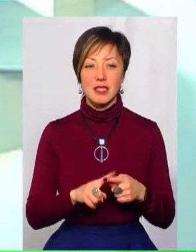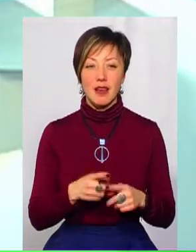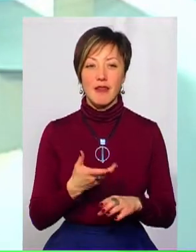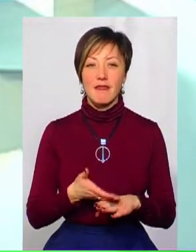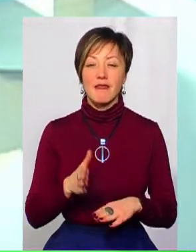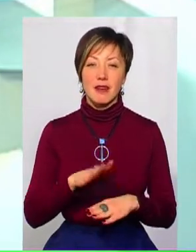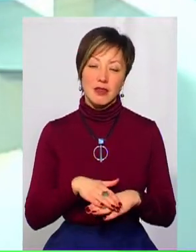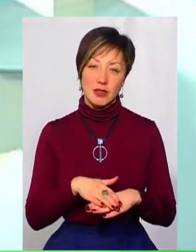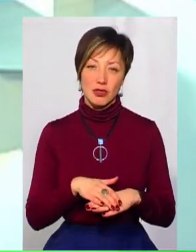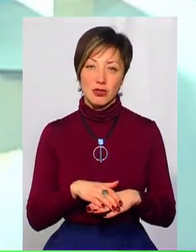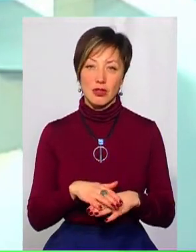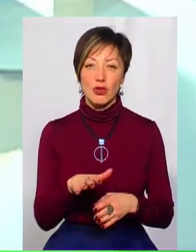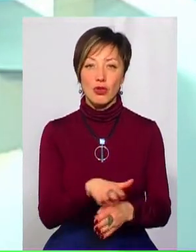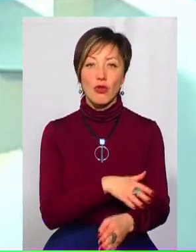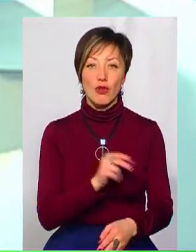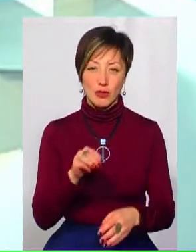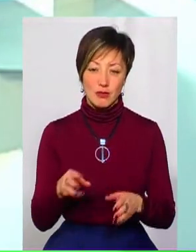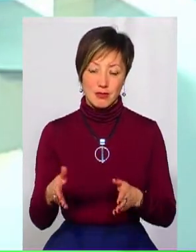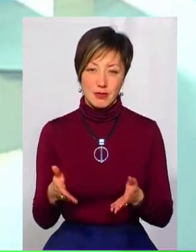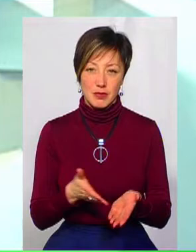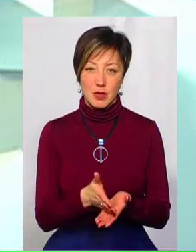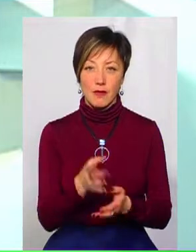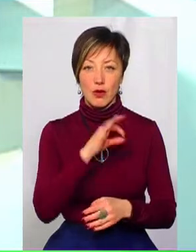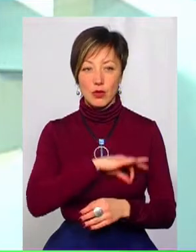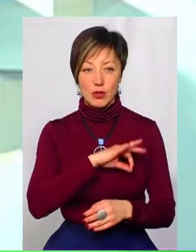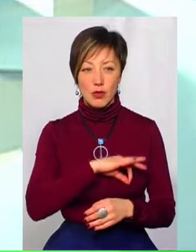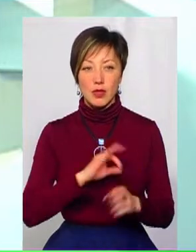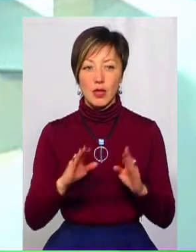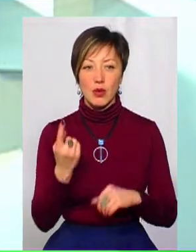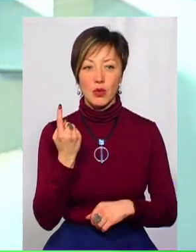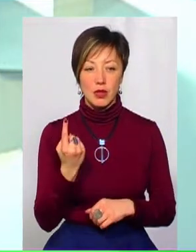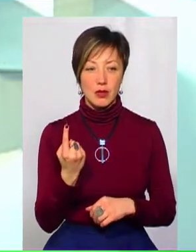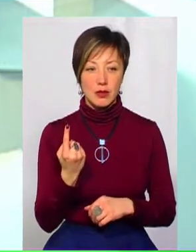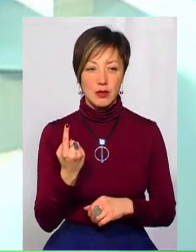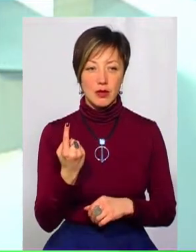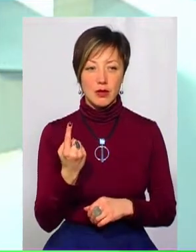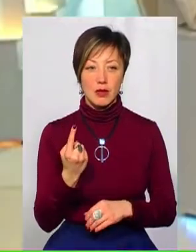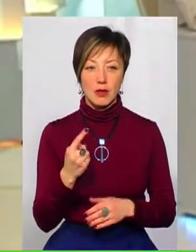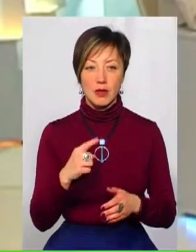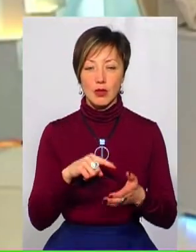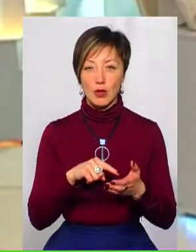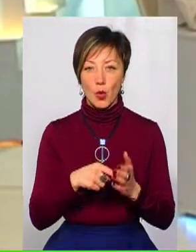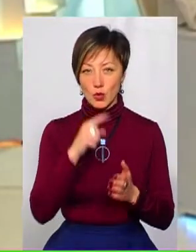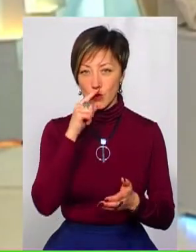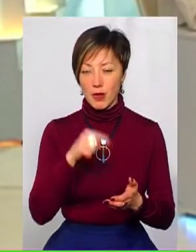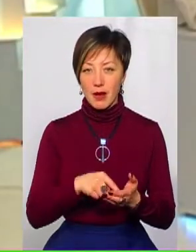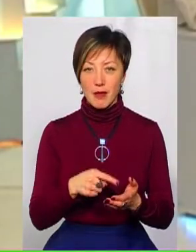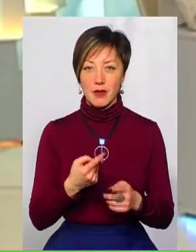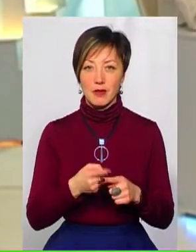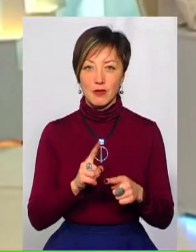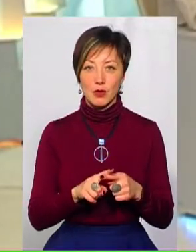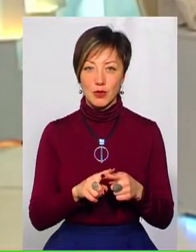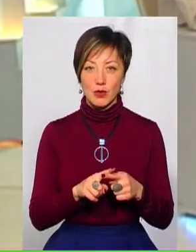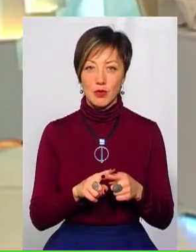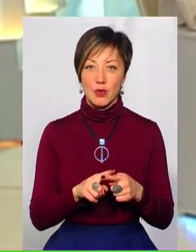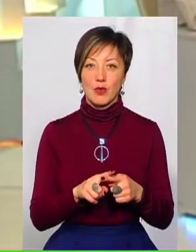трохи, тобто це трохи довший шлях, тому що ти використовуєш тільки одну точечку, щоб потрапити, ясно, в цю воронку,